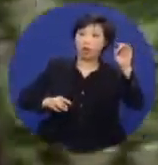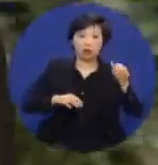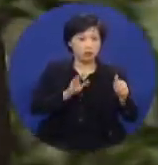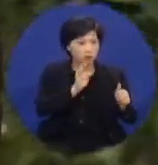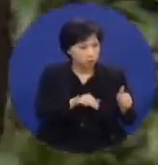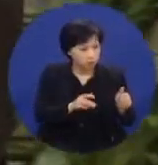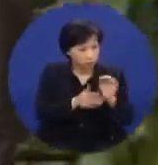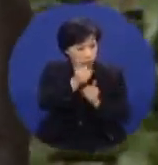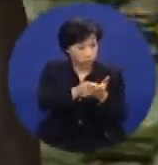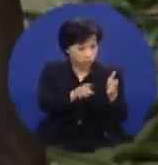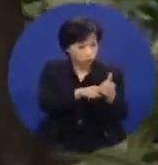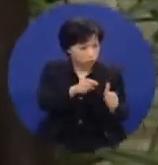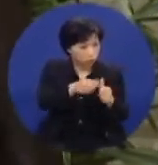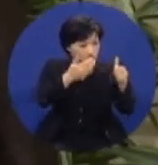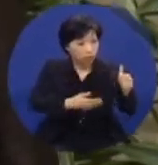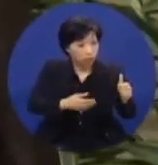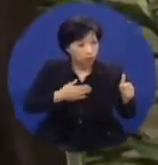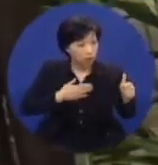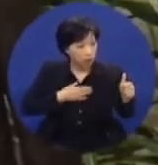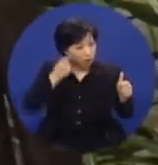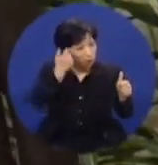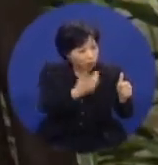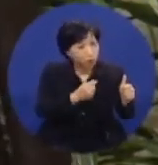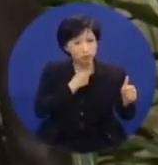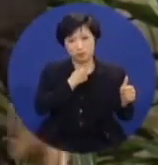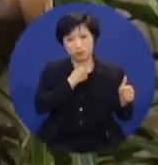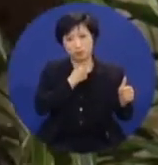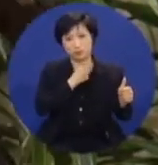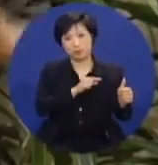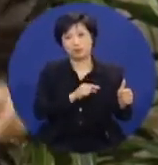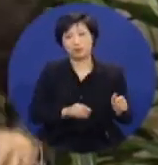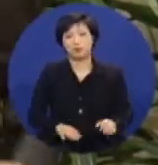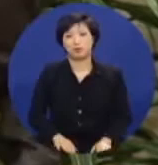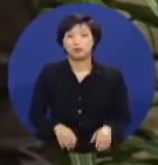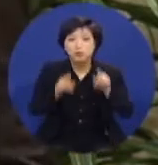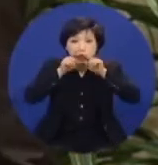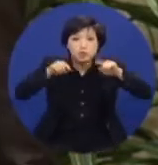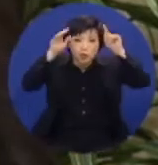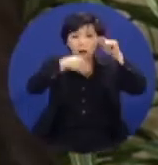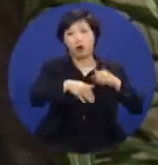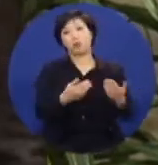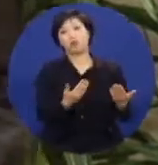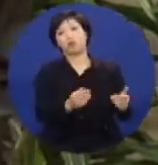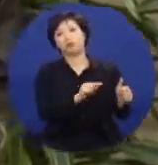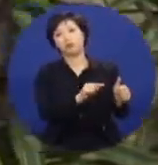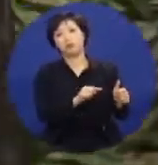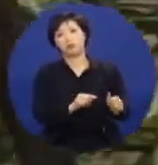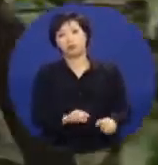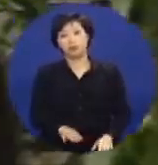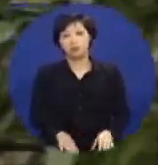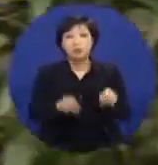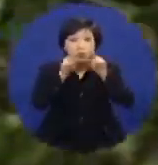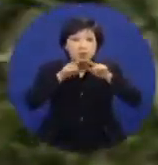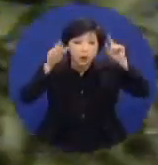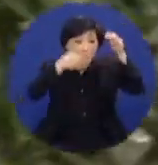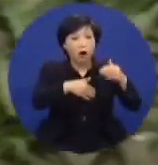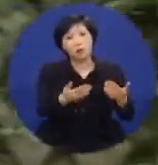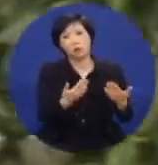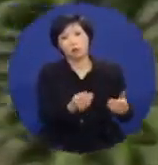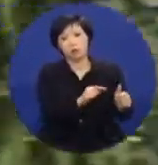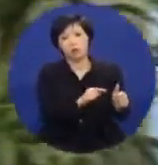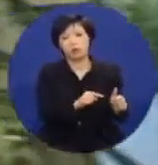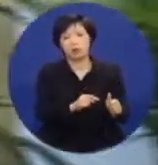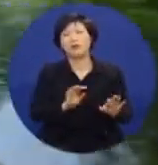예수 믿고 구원받은 냐 고 묻고 싶은 거야 쉬울까 못하게 지오 까면 그래서 전 2